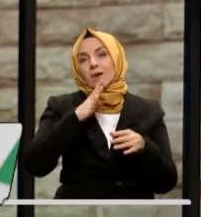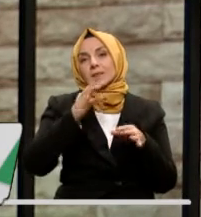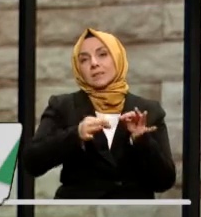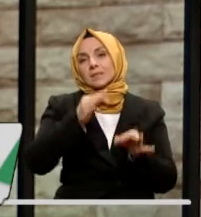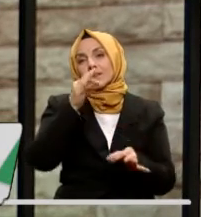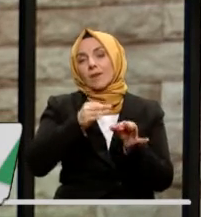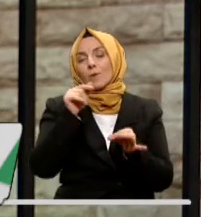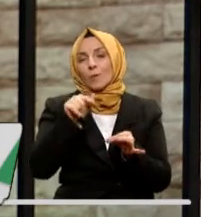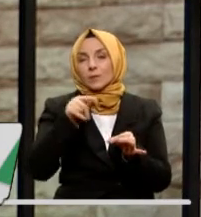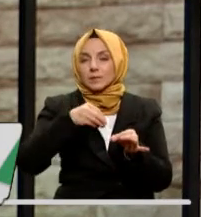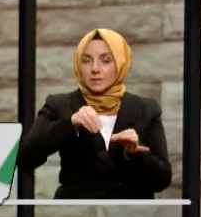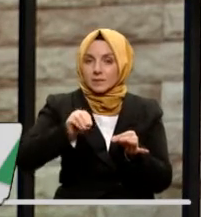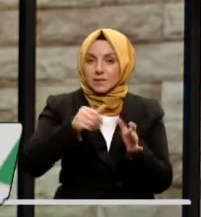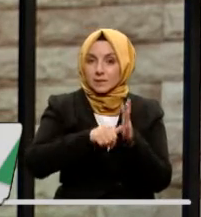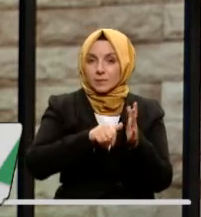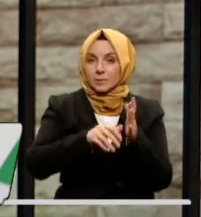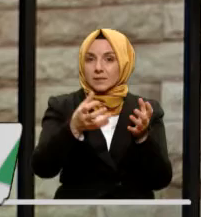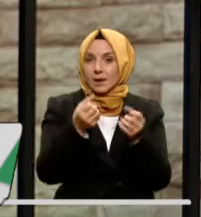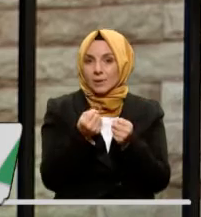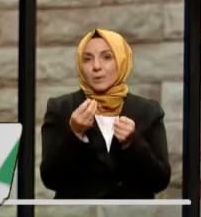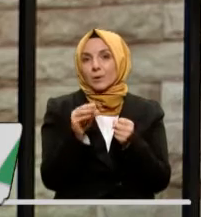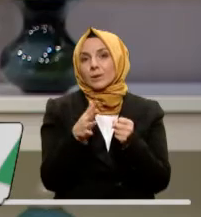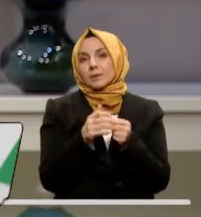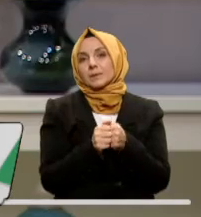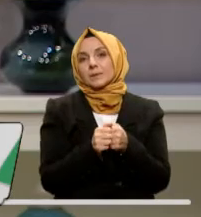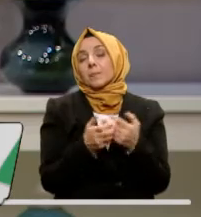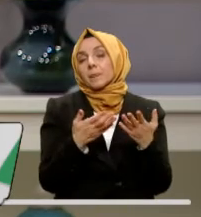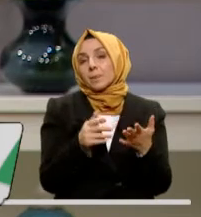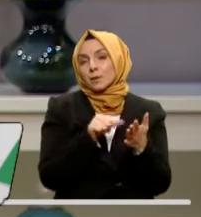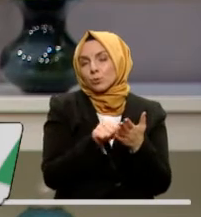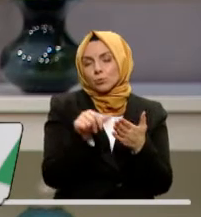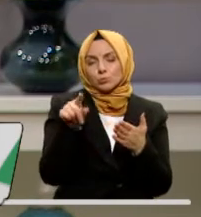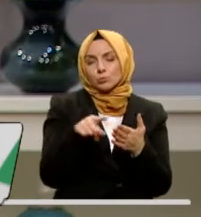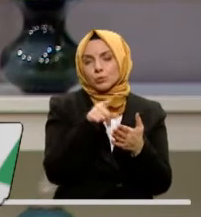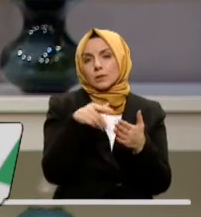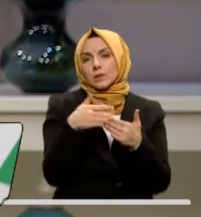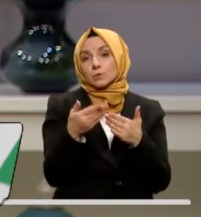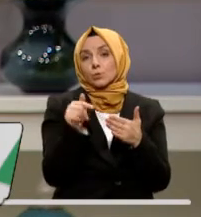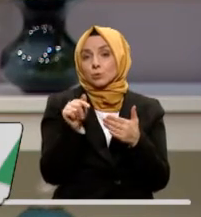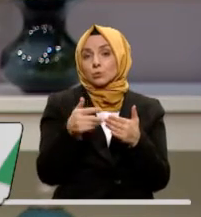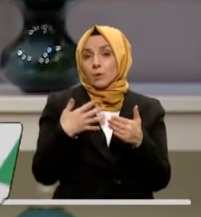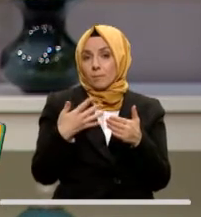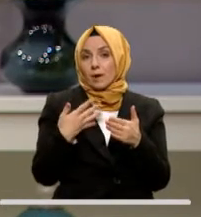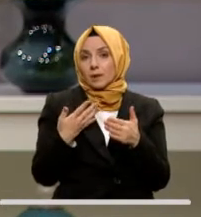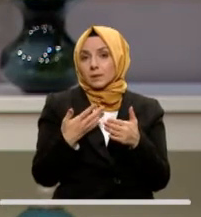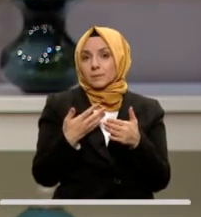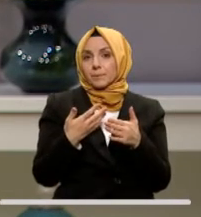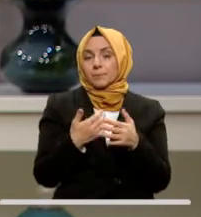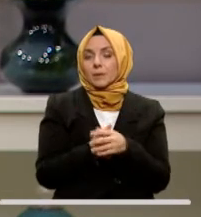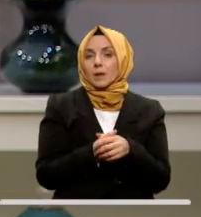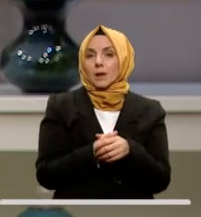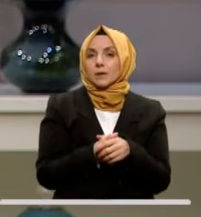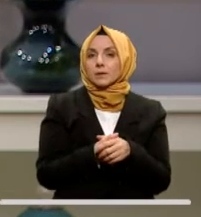oradaki satış noktalarından da temin edebilirler Peki şimdi tüm bunların üzerine ben şunu da merak etmedim değil Ahmet